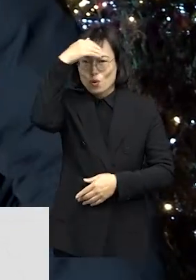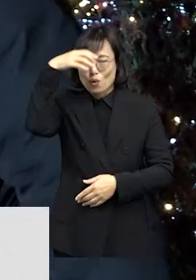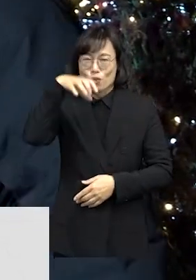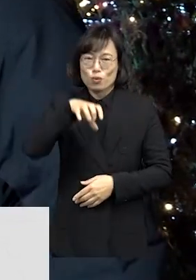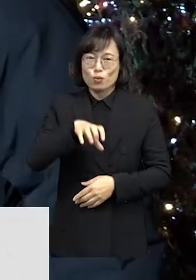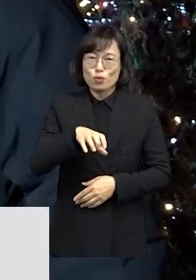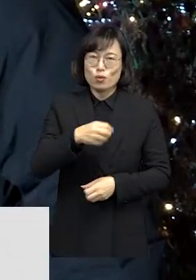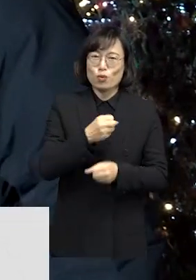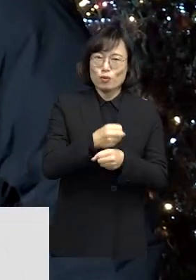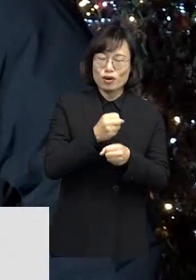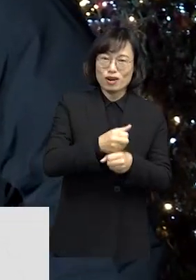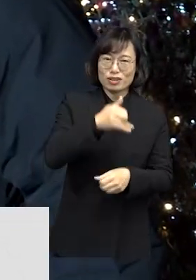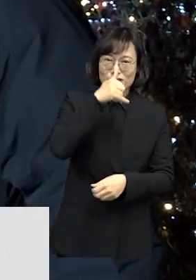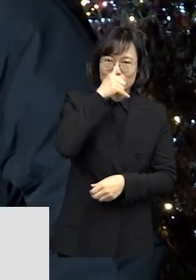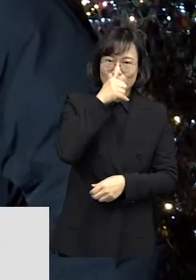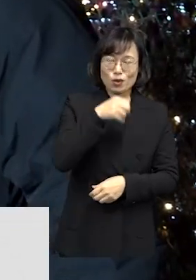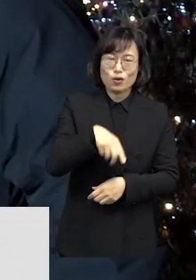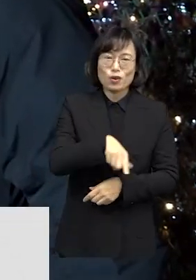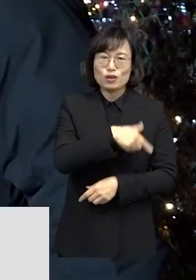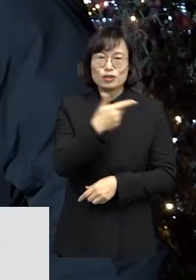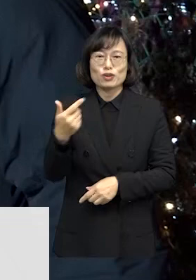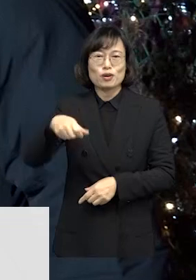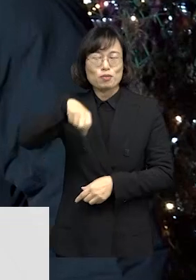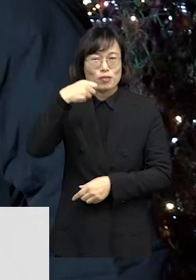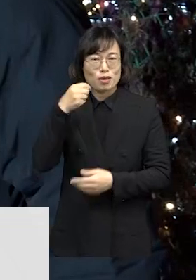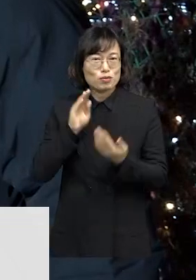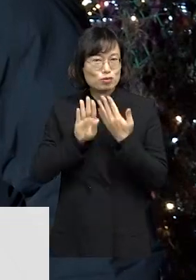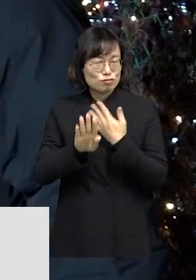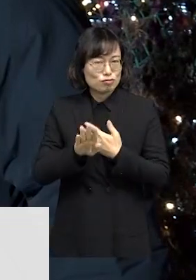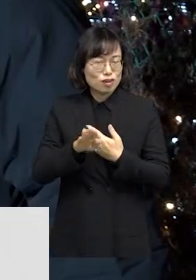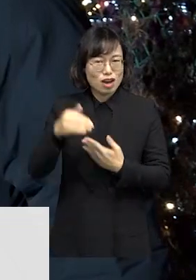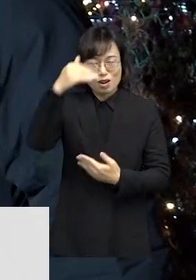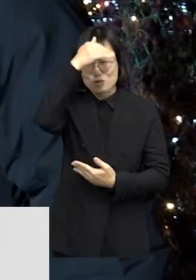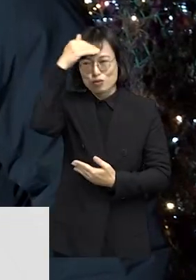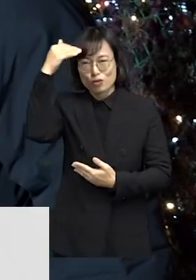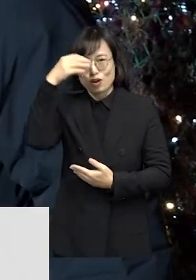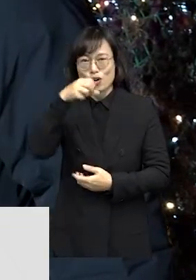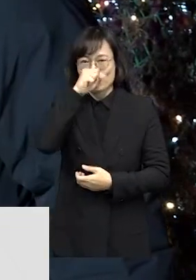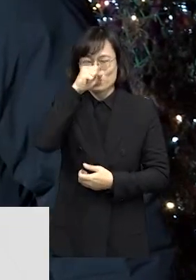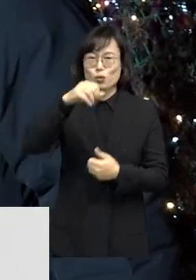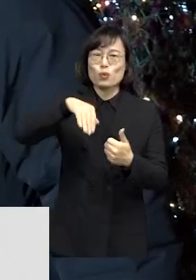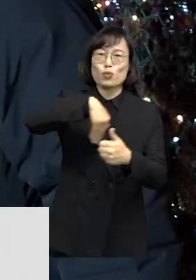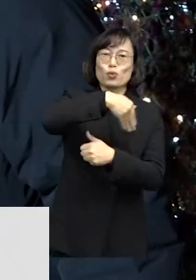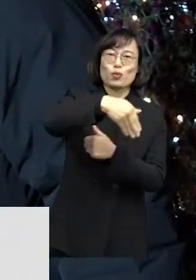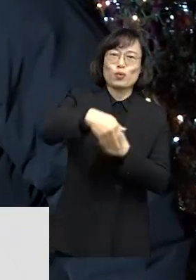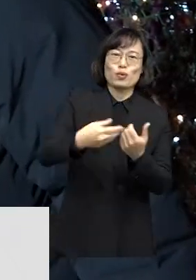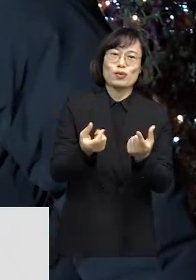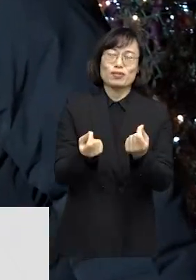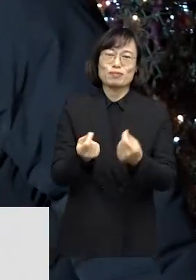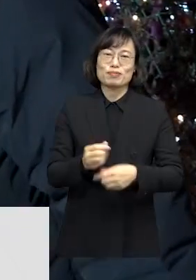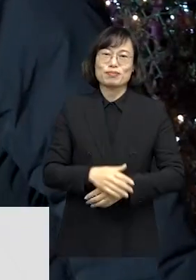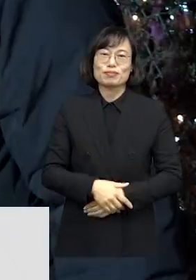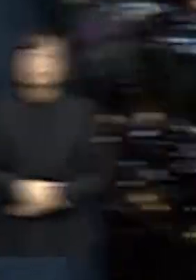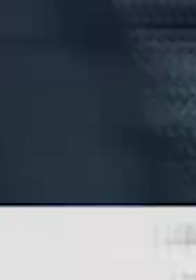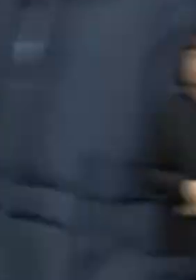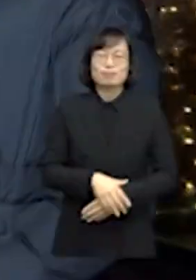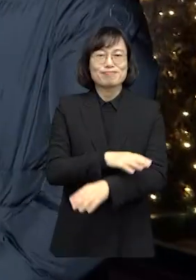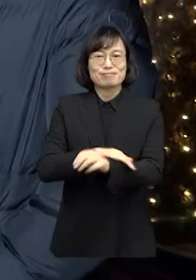이제 요깃거리를 만들어주니까 저녁 먹고 이제 식후 겸 와서 구경도 하고 이래서 좋은 환경이 구축돼 있는 것